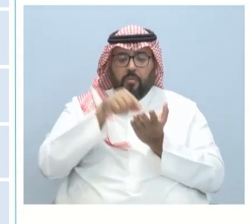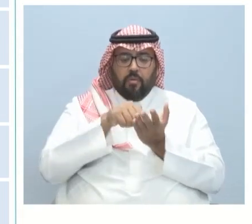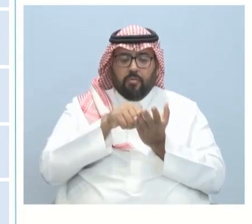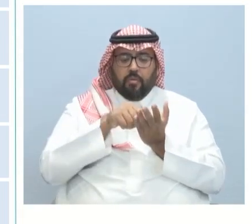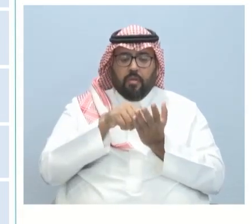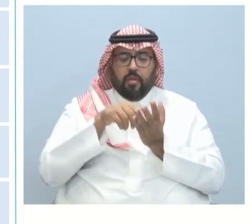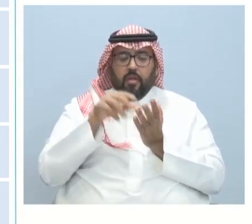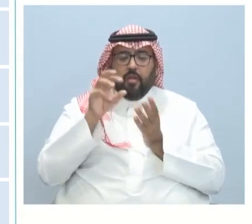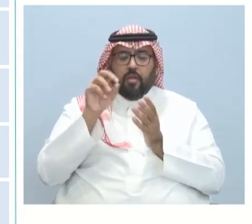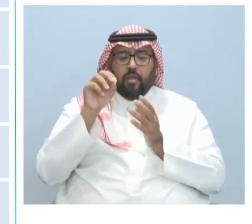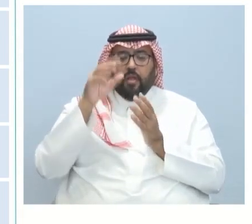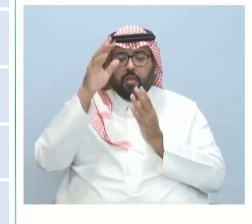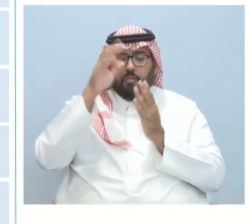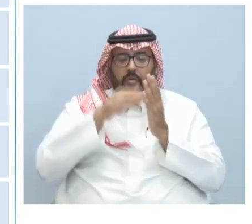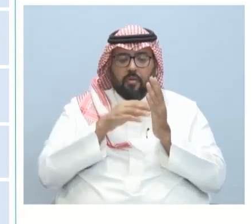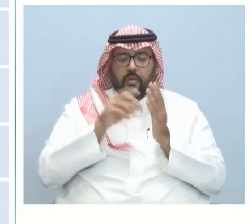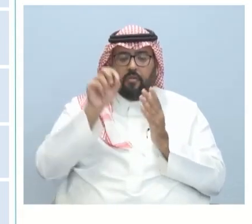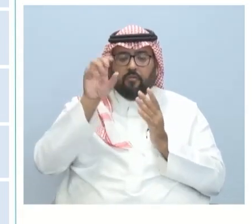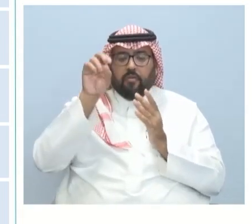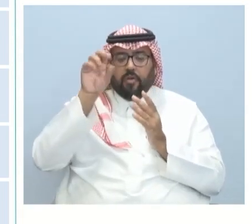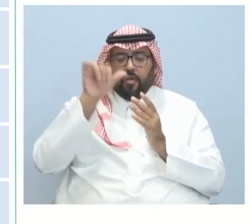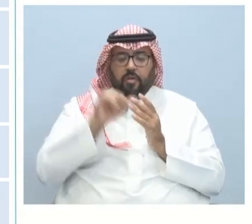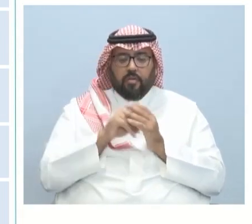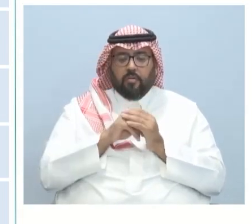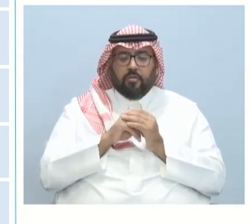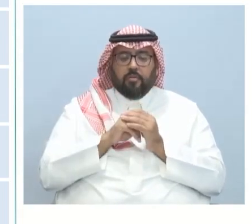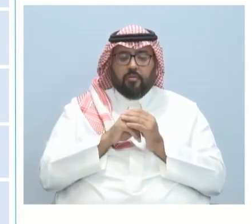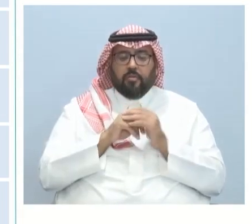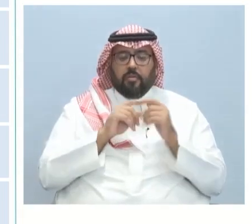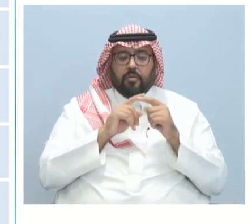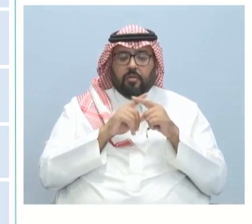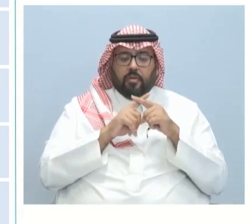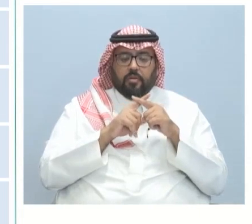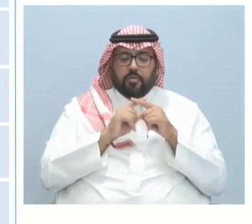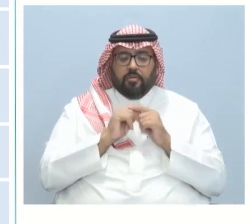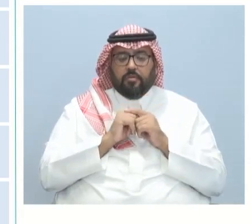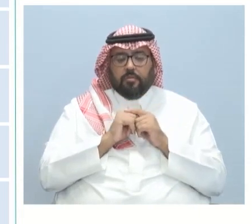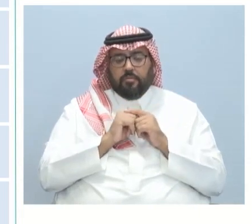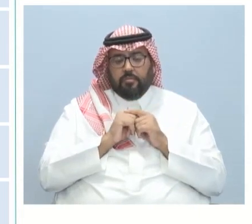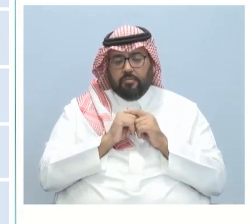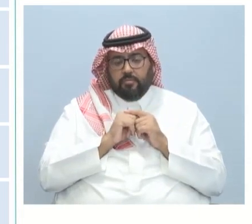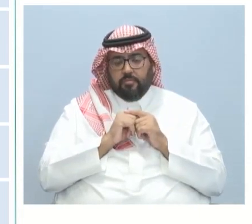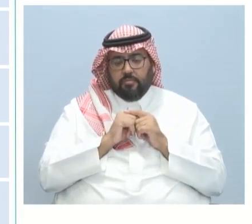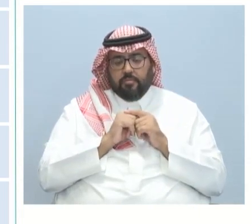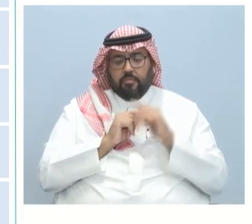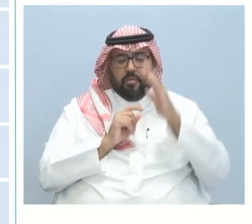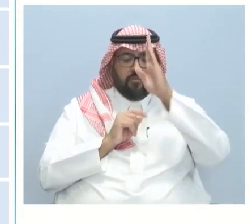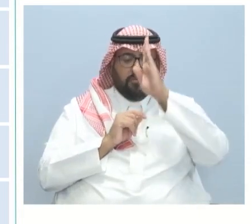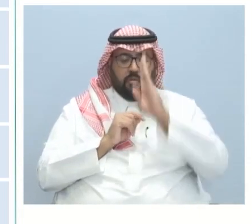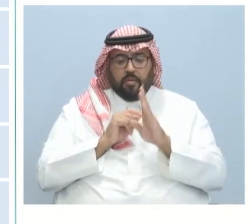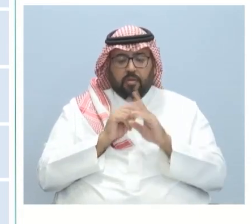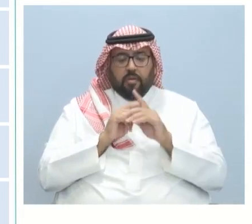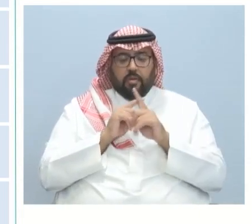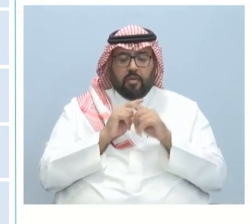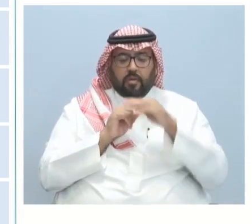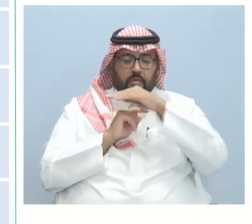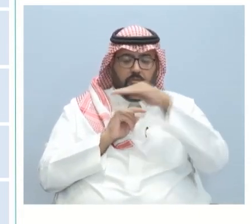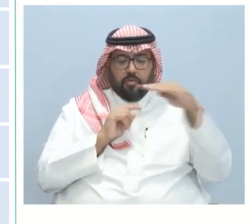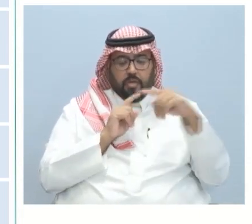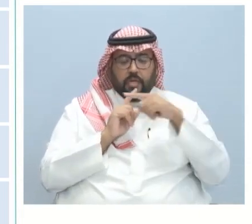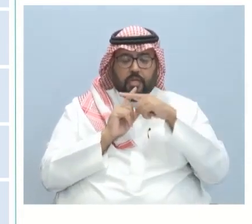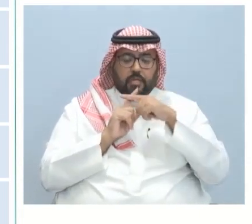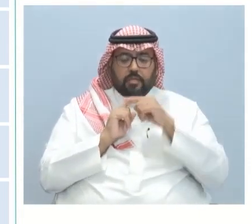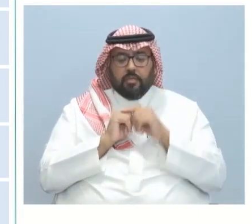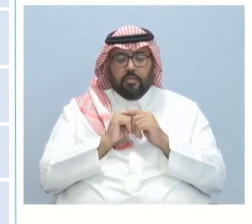الافتراضي على المحور الافقي احسنت قيمه اكس الموقع المحور الافقي اذا كانت احداثيات